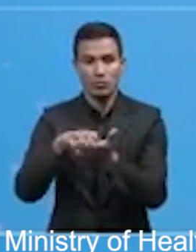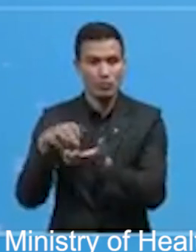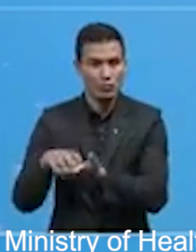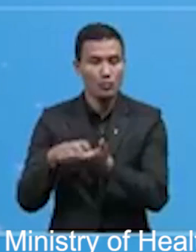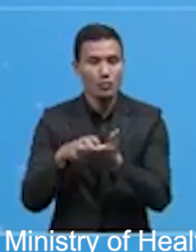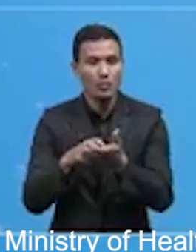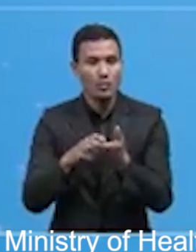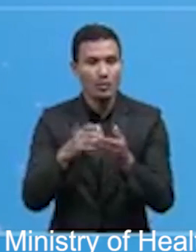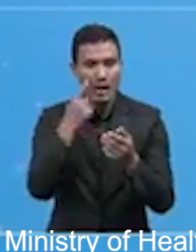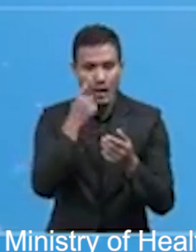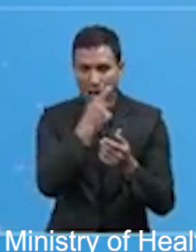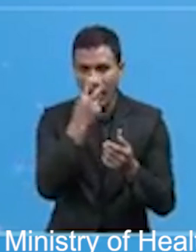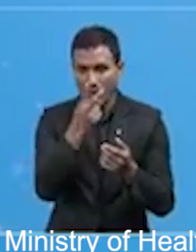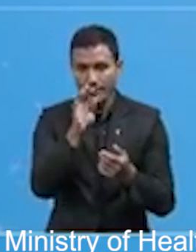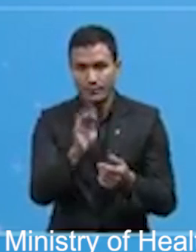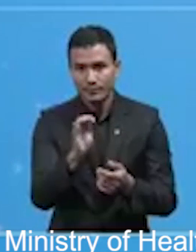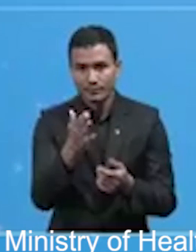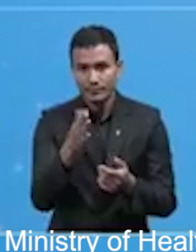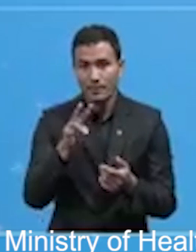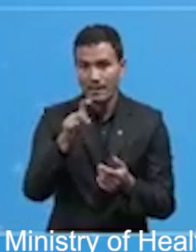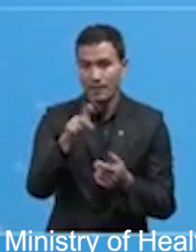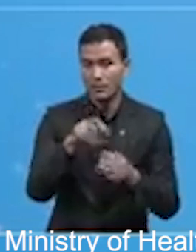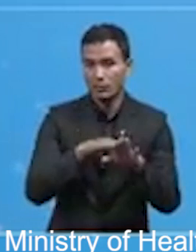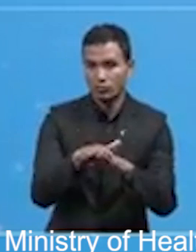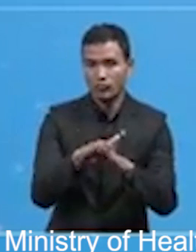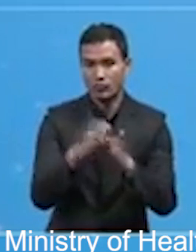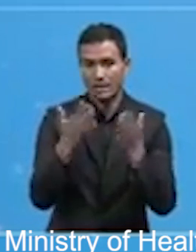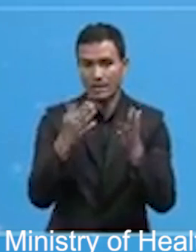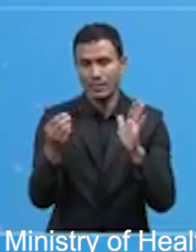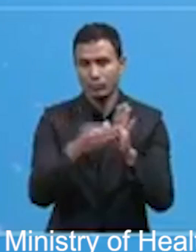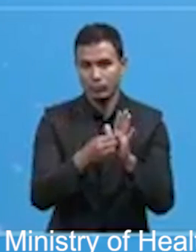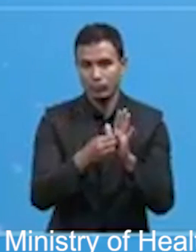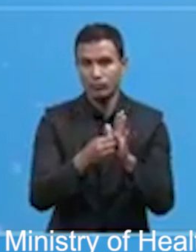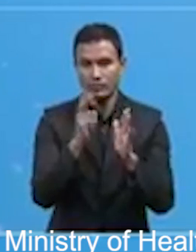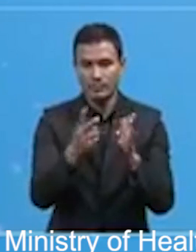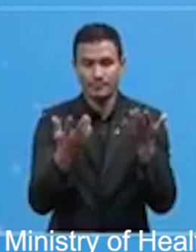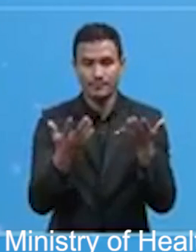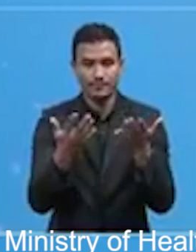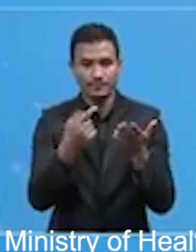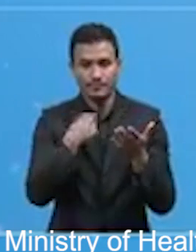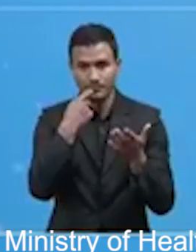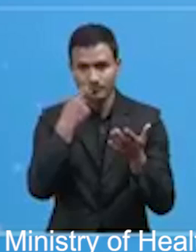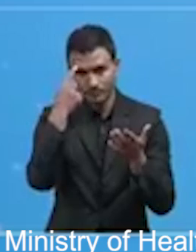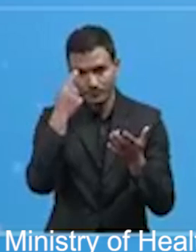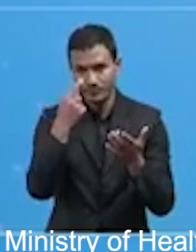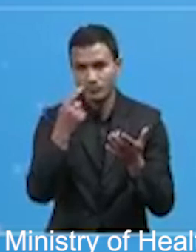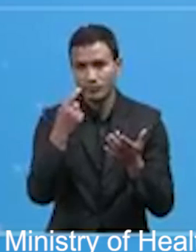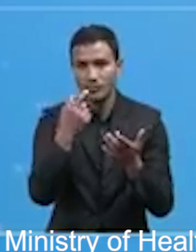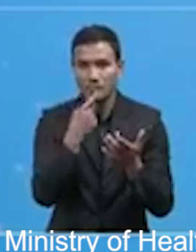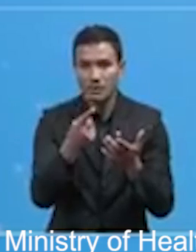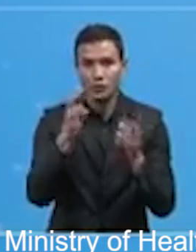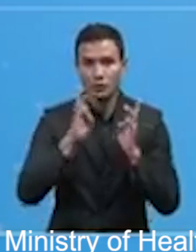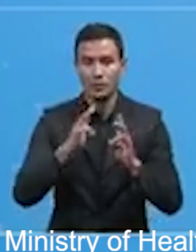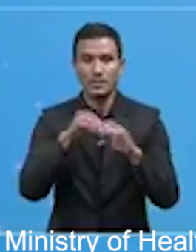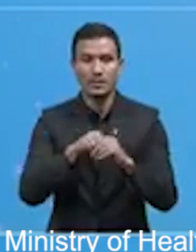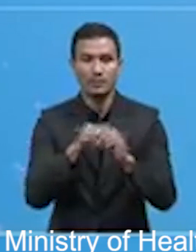ठाउँहरूमा रहेका आँखाले देख्न नसकिने भाइरसहरू हातमा टाँसिएर त्यही हात हामीले नाक मुखमा छुँदा